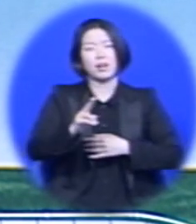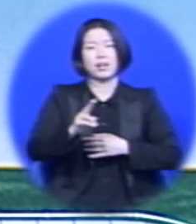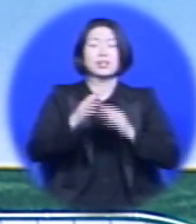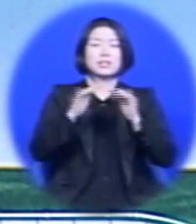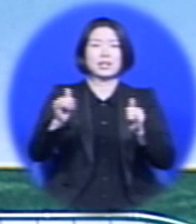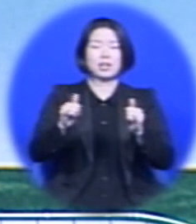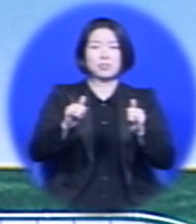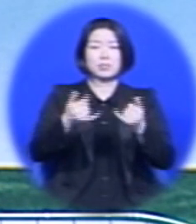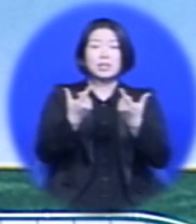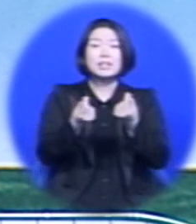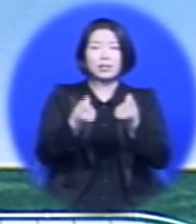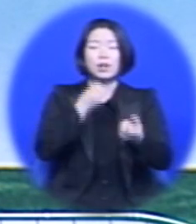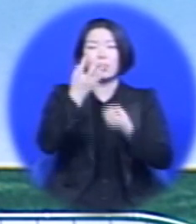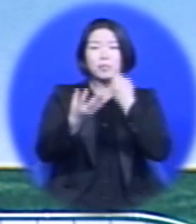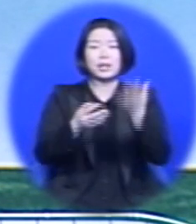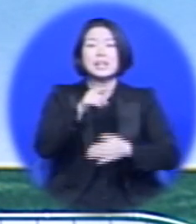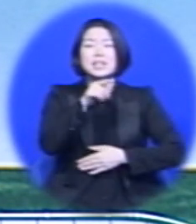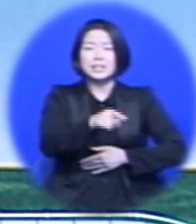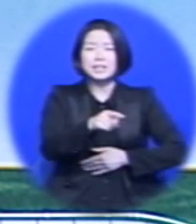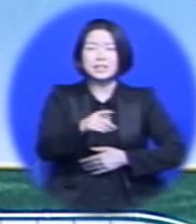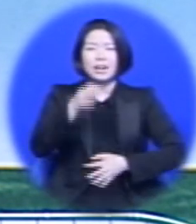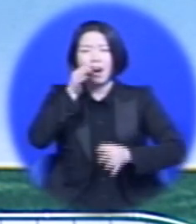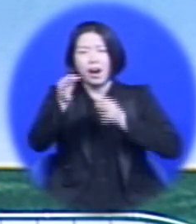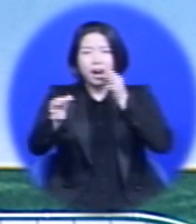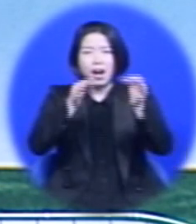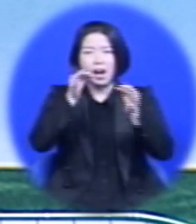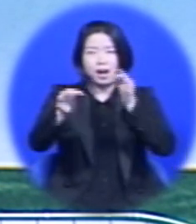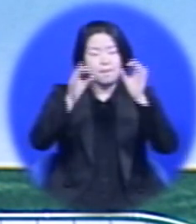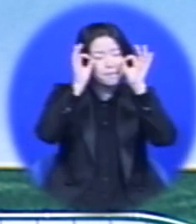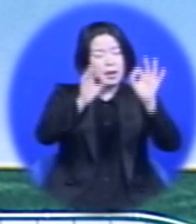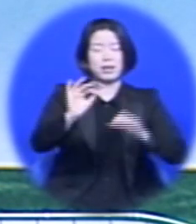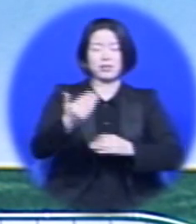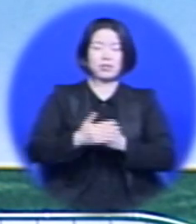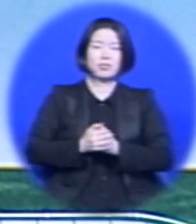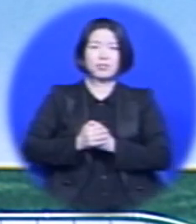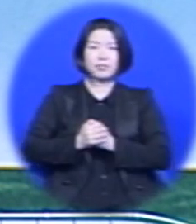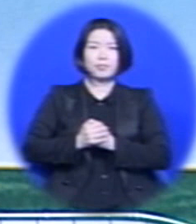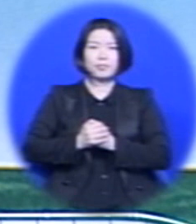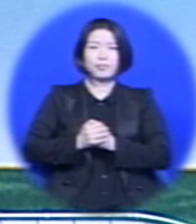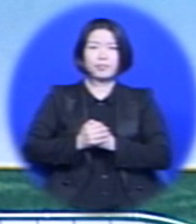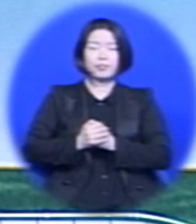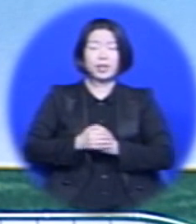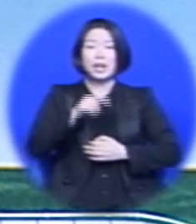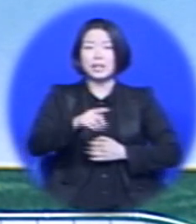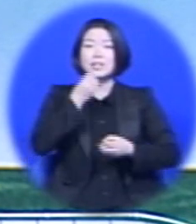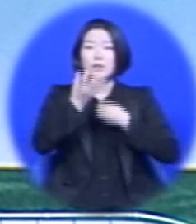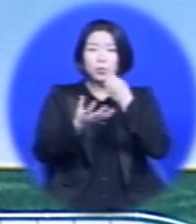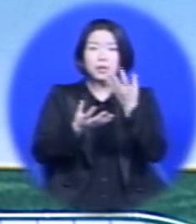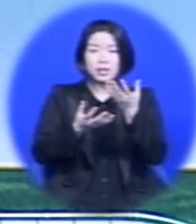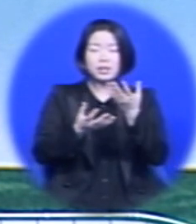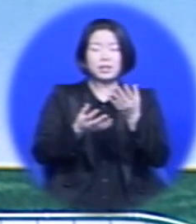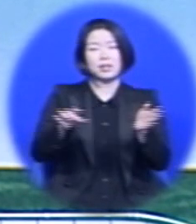이렇게 고백하는 바로 그 탄식을 보아야 됩니다이 고백이